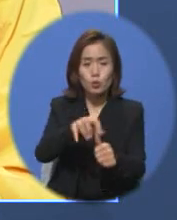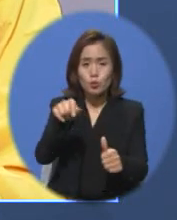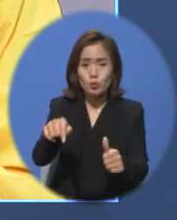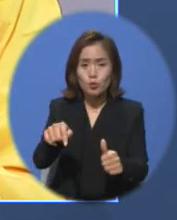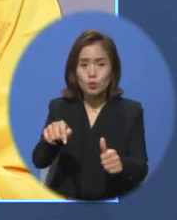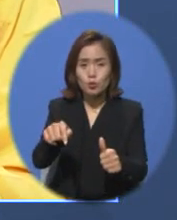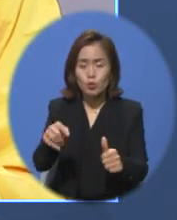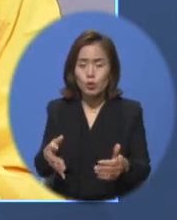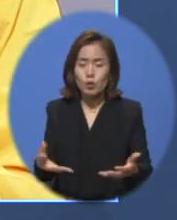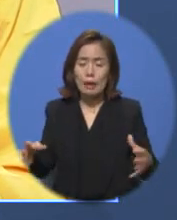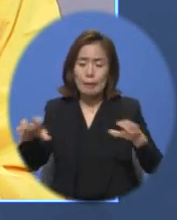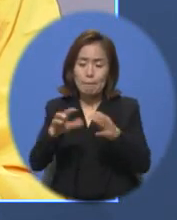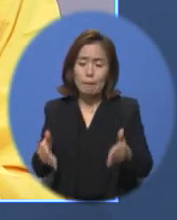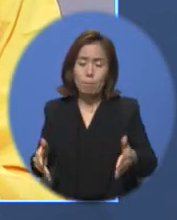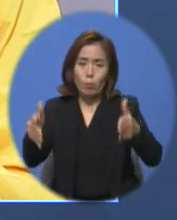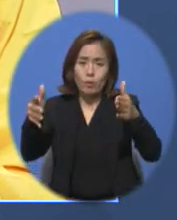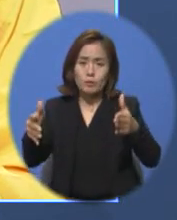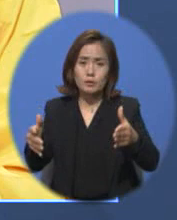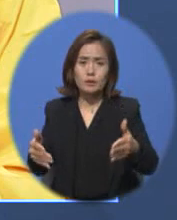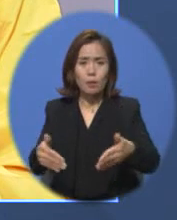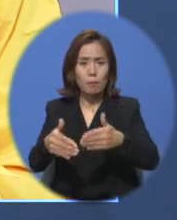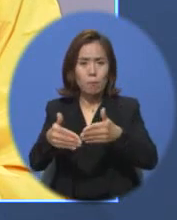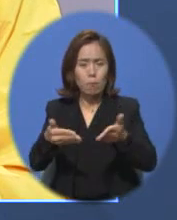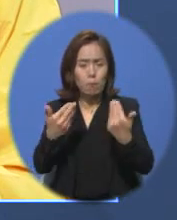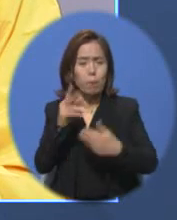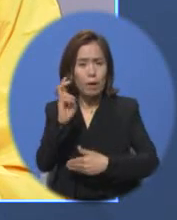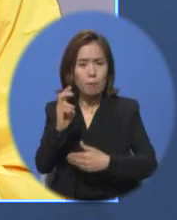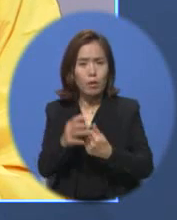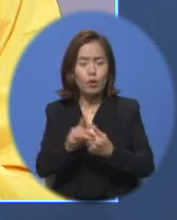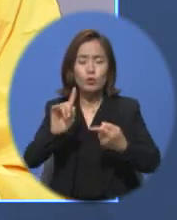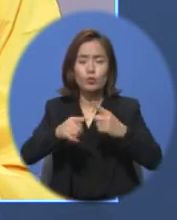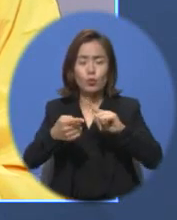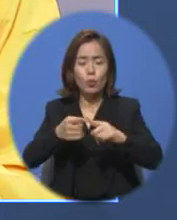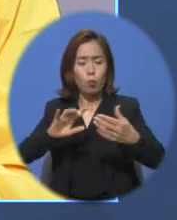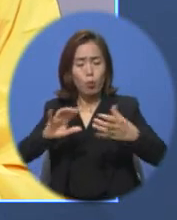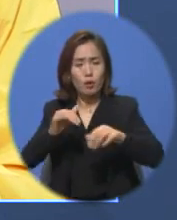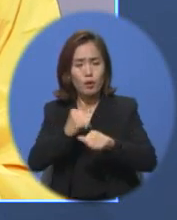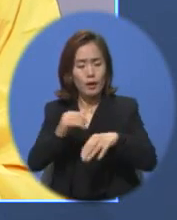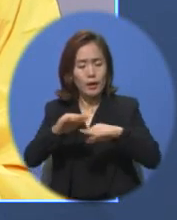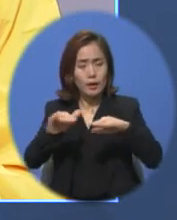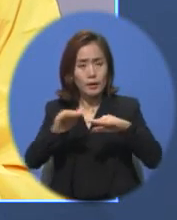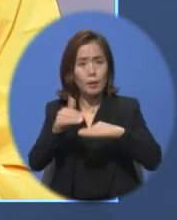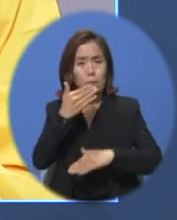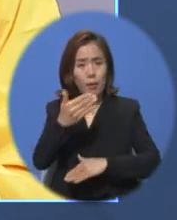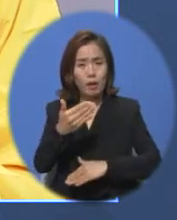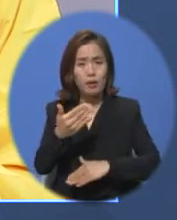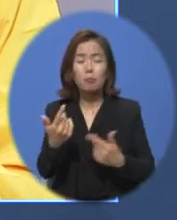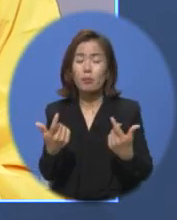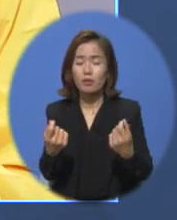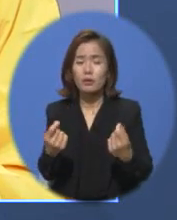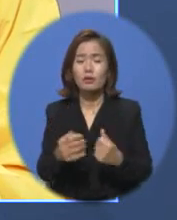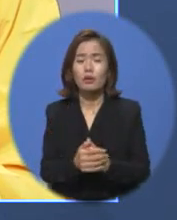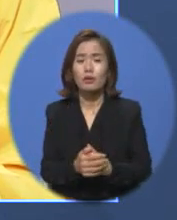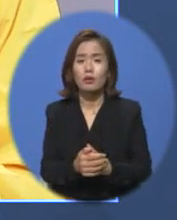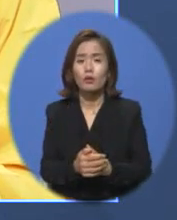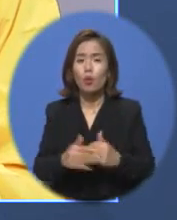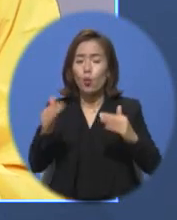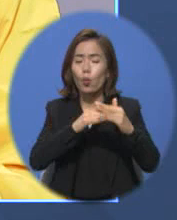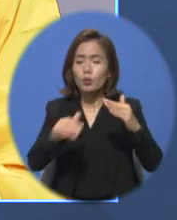해당교도소부지에주거및상업복합단지가건설될가능성도있습니다.아,그렇군요. 답변. 예.이문제를해결하려면우리모두머리를맞대야한다고생각합니다. 그렇다면